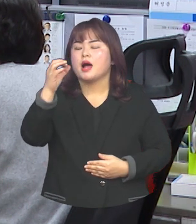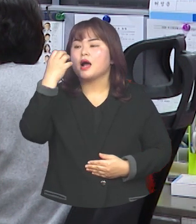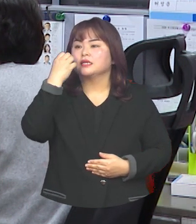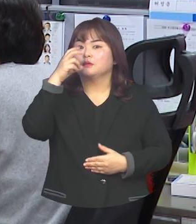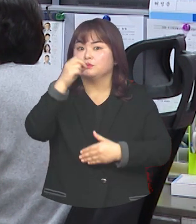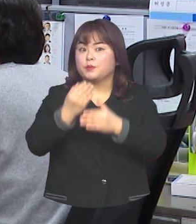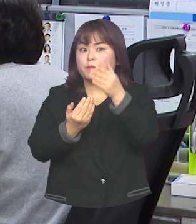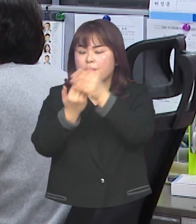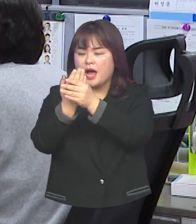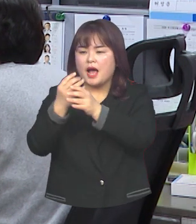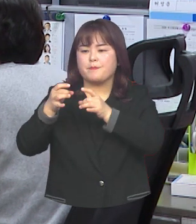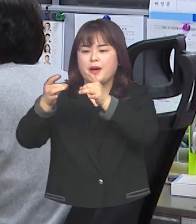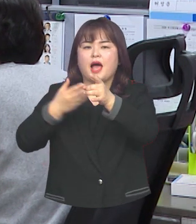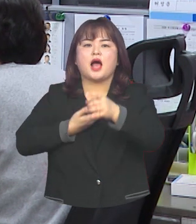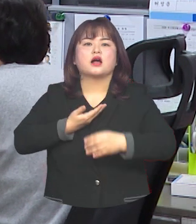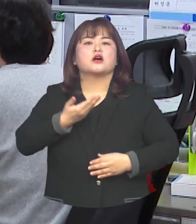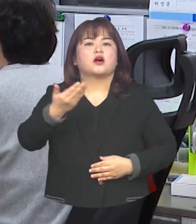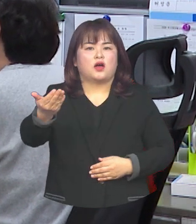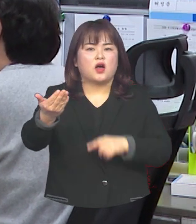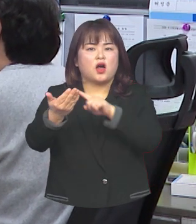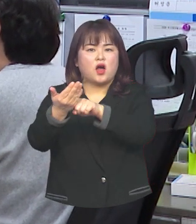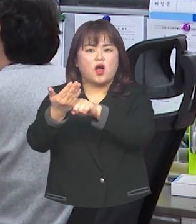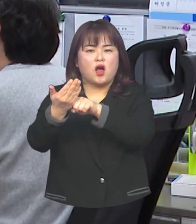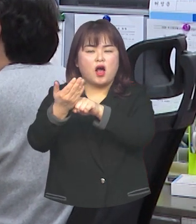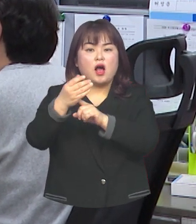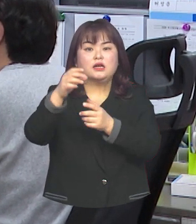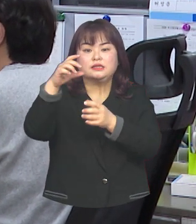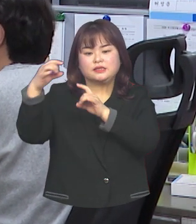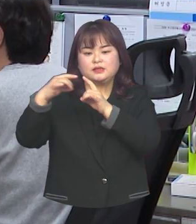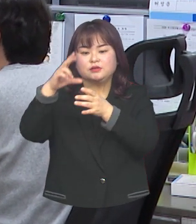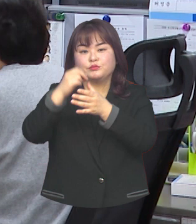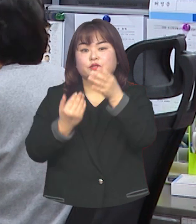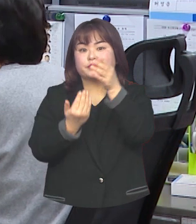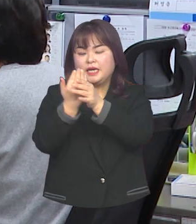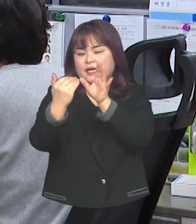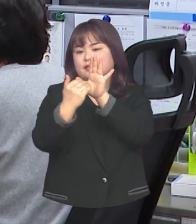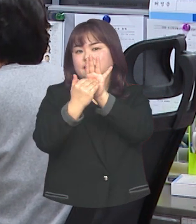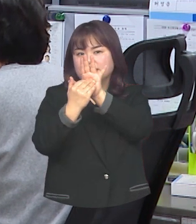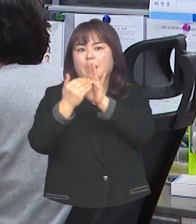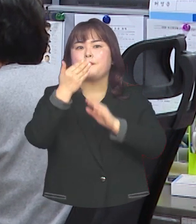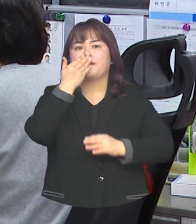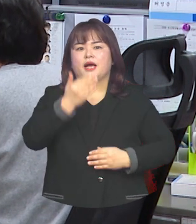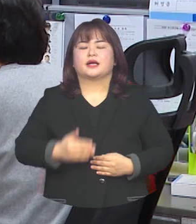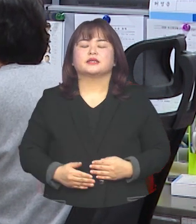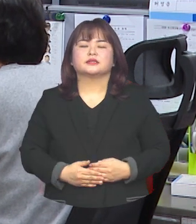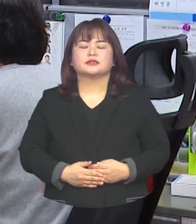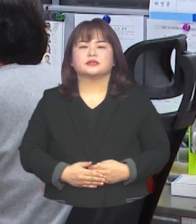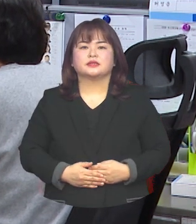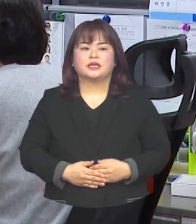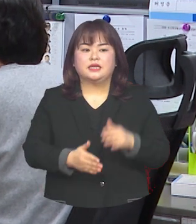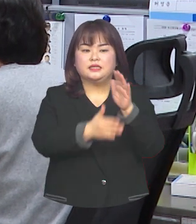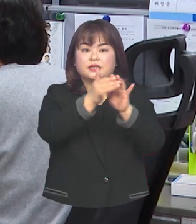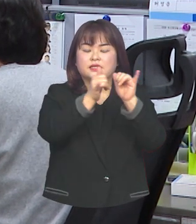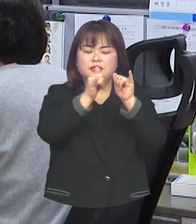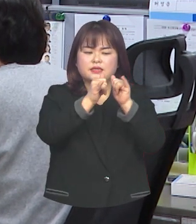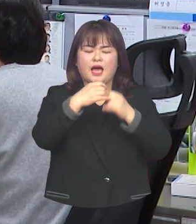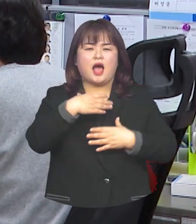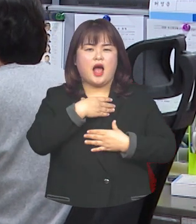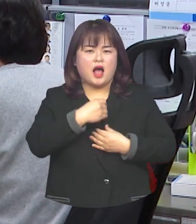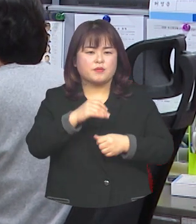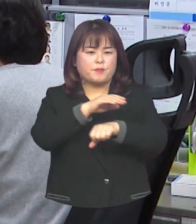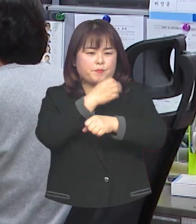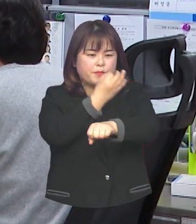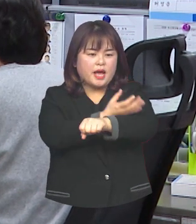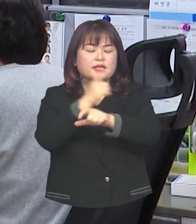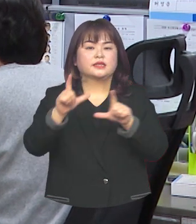전류 발생 시에 알람을 통해 전기 안전사고를 예방할 수 있게 되었습니다. 주민들이 더 안전하고 편리한